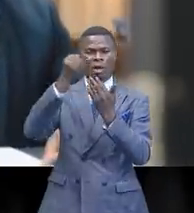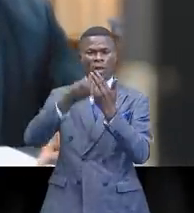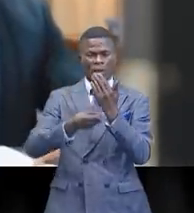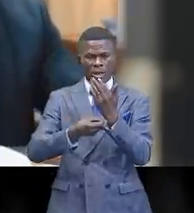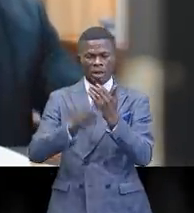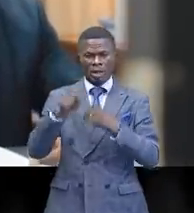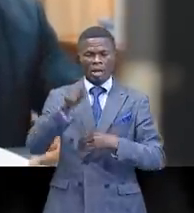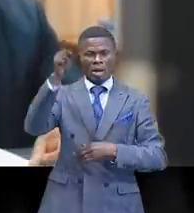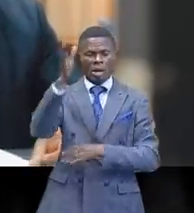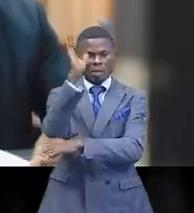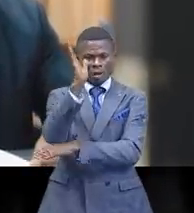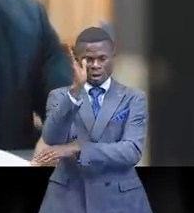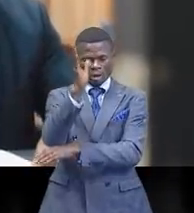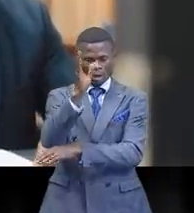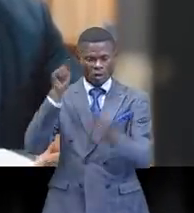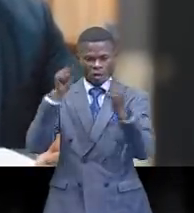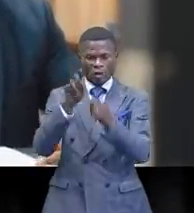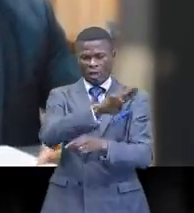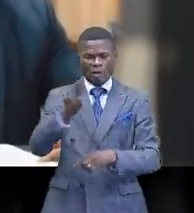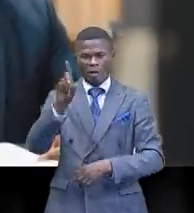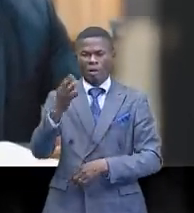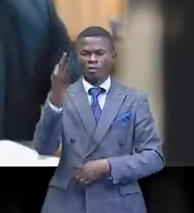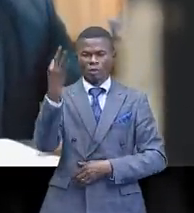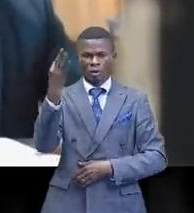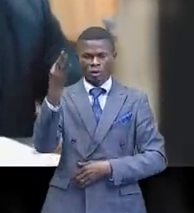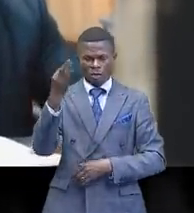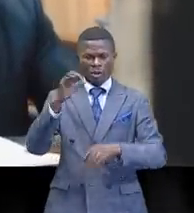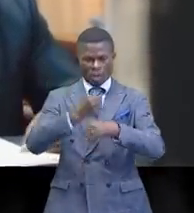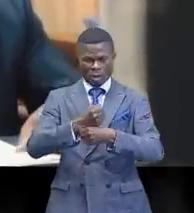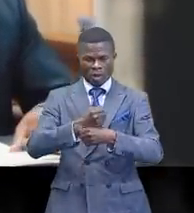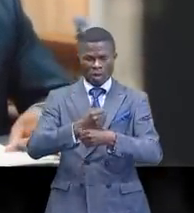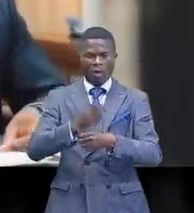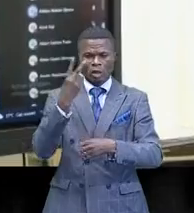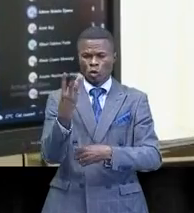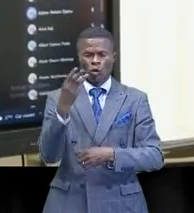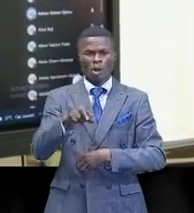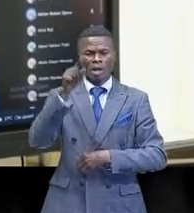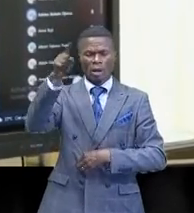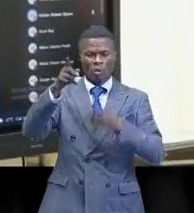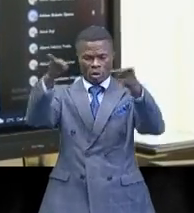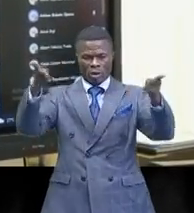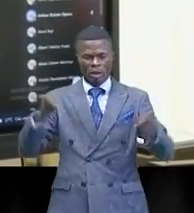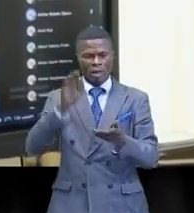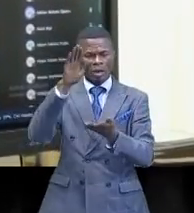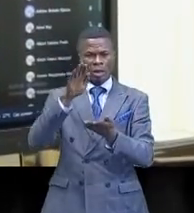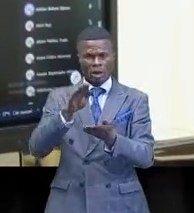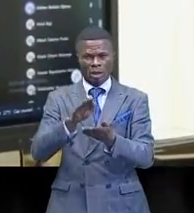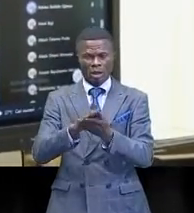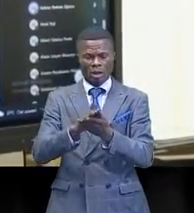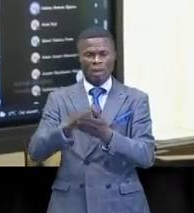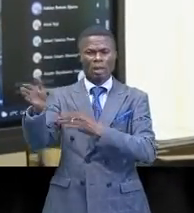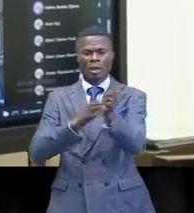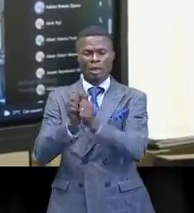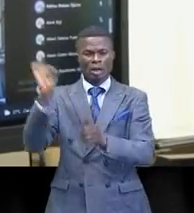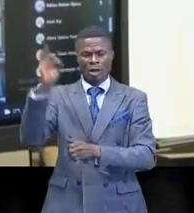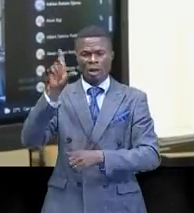1 milliard d'arbres à l'horizon 2023 visant la restauration de 3 millions d'hectares et la réduction de la déforestation